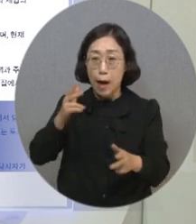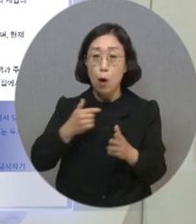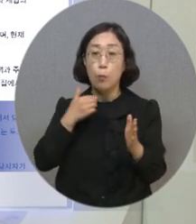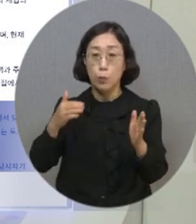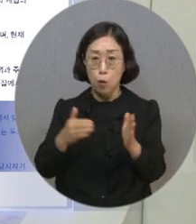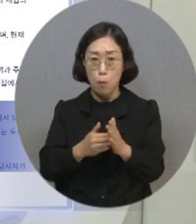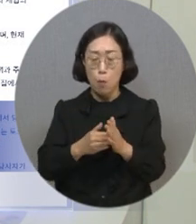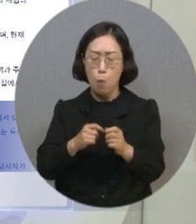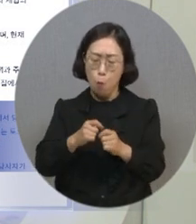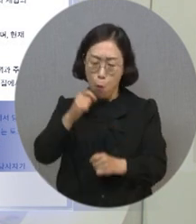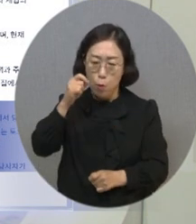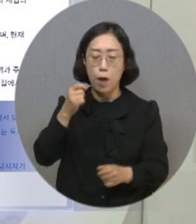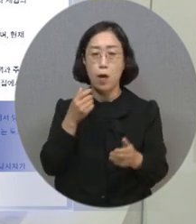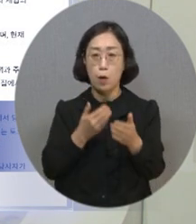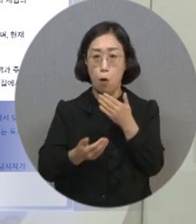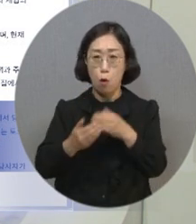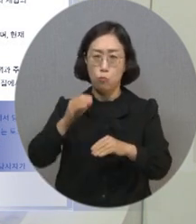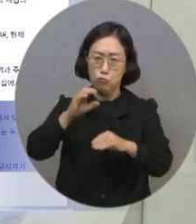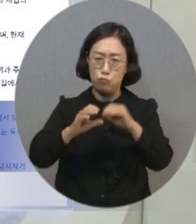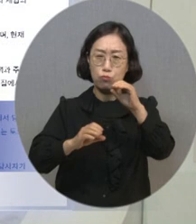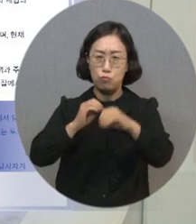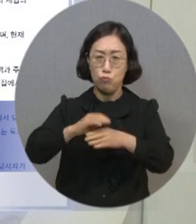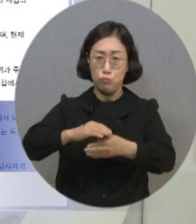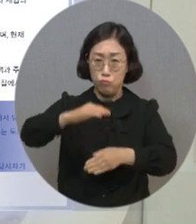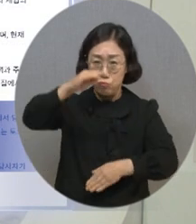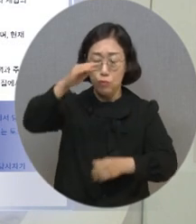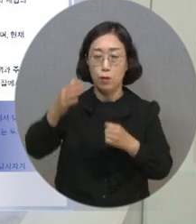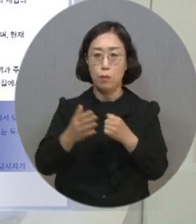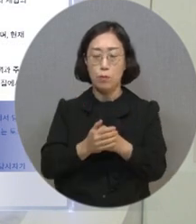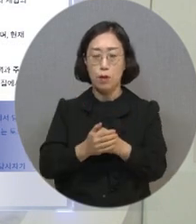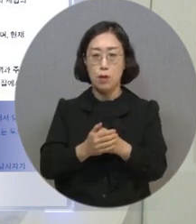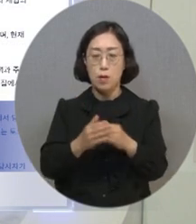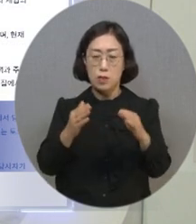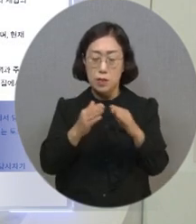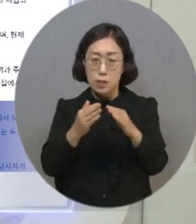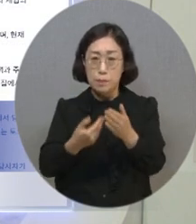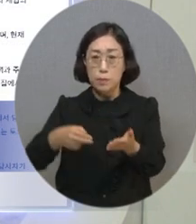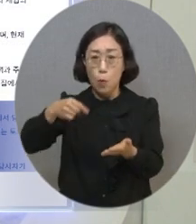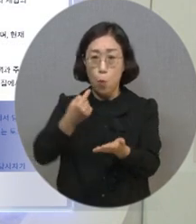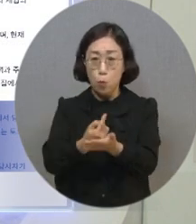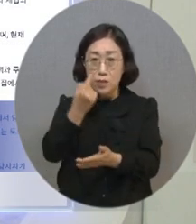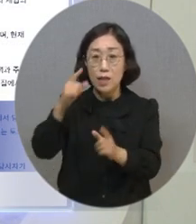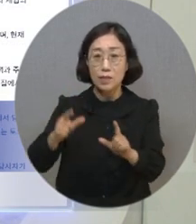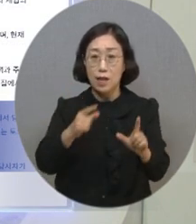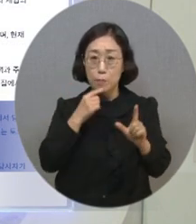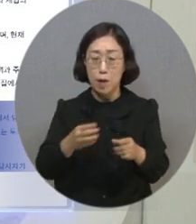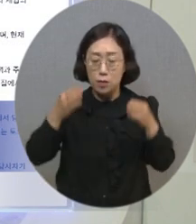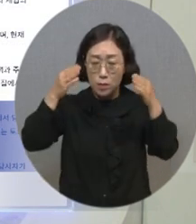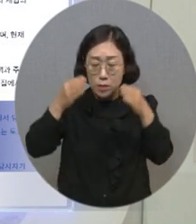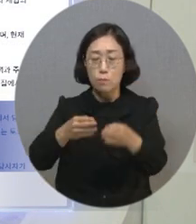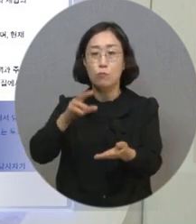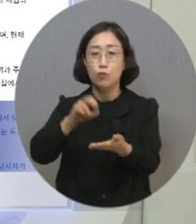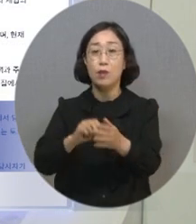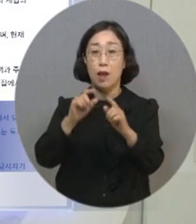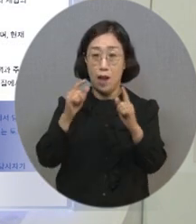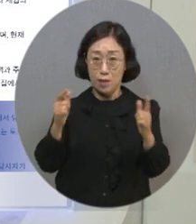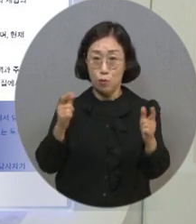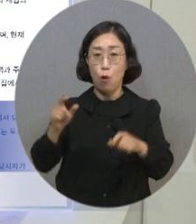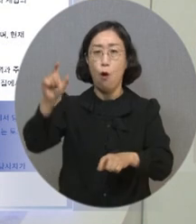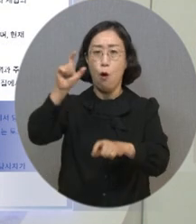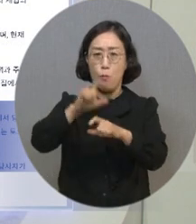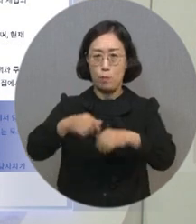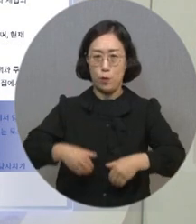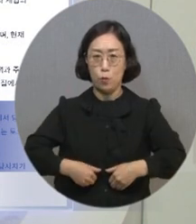다양한 경험을 축적했습니다 것입니다 단순히 장애인 자립을 돕는데 맞춰진 정책은 아닐 텐데요